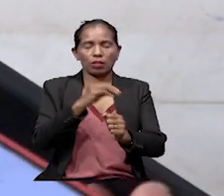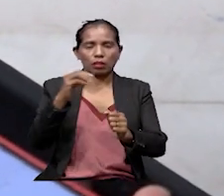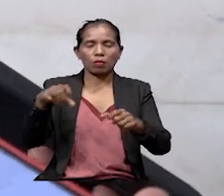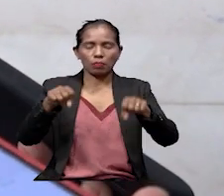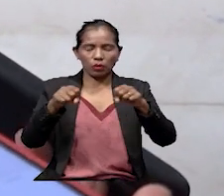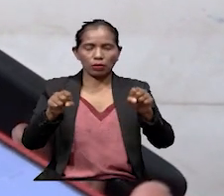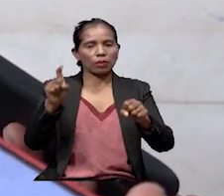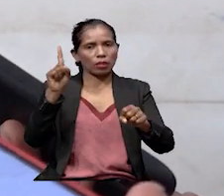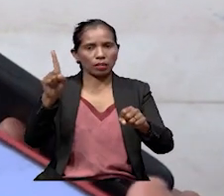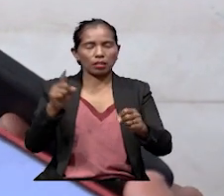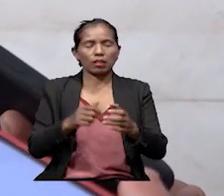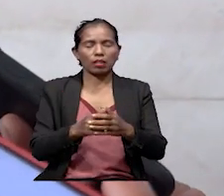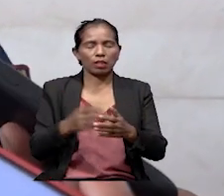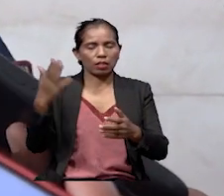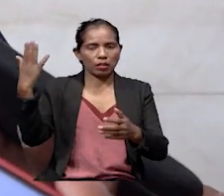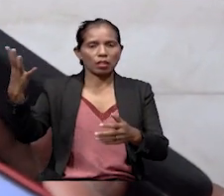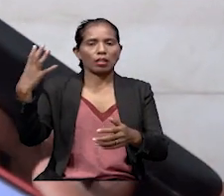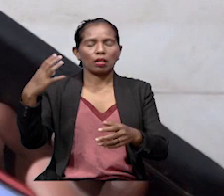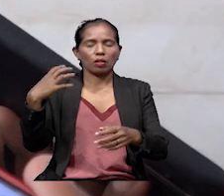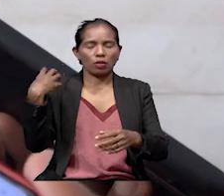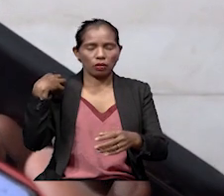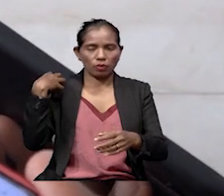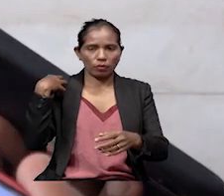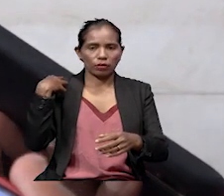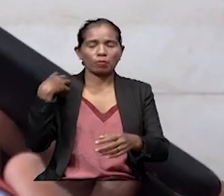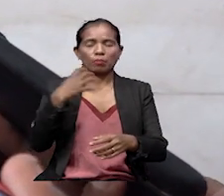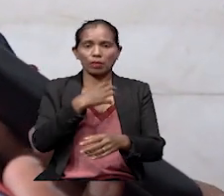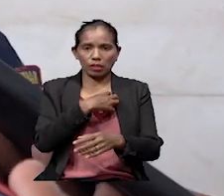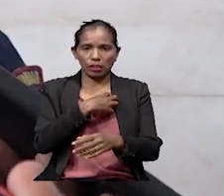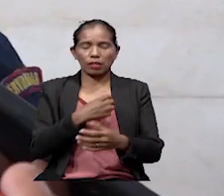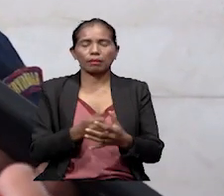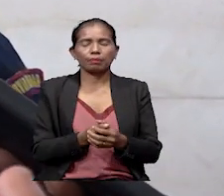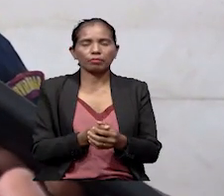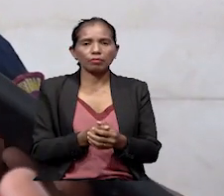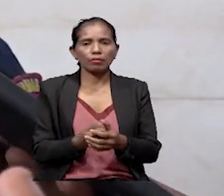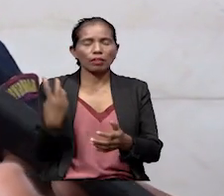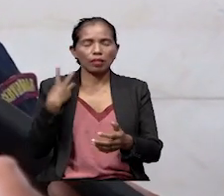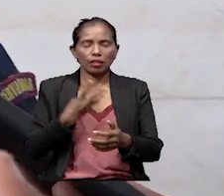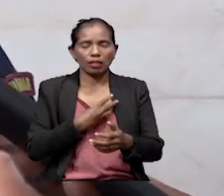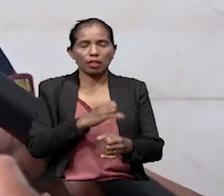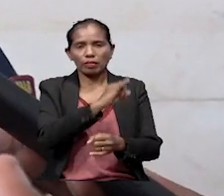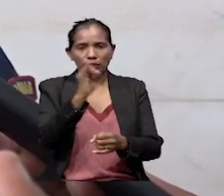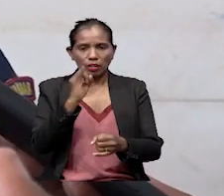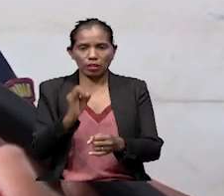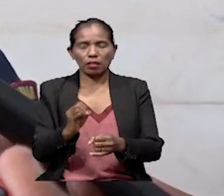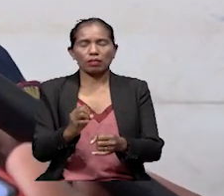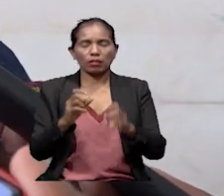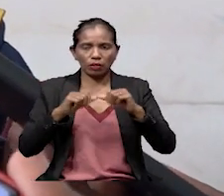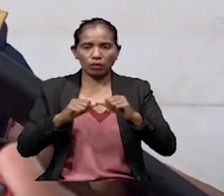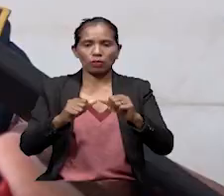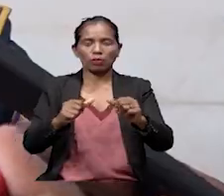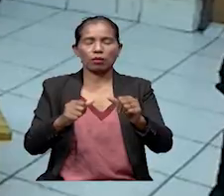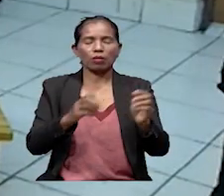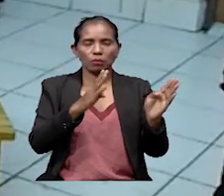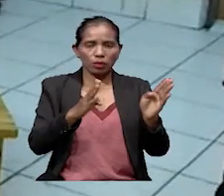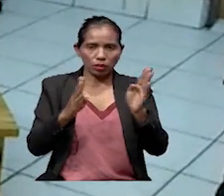ida nebe maka ihala squadra dona lesu ita ne parte investigasaun se kontinua ini